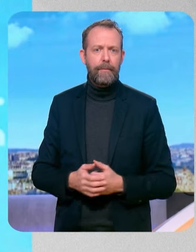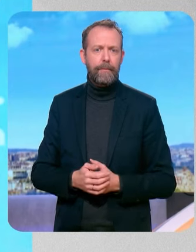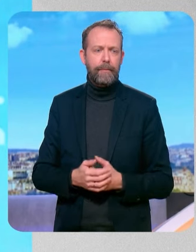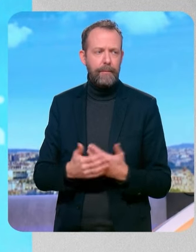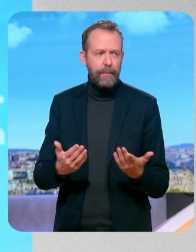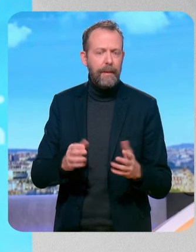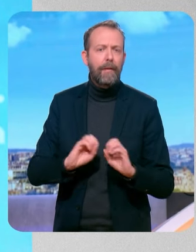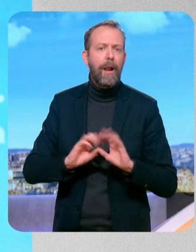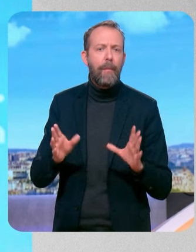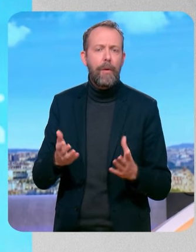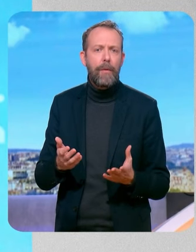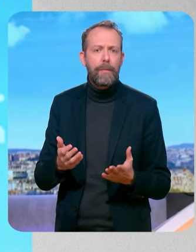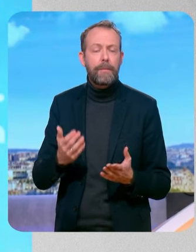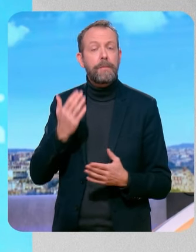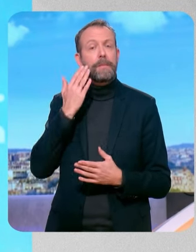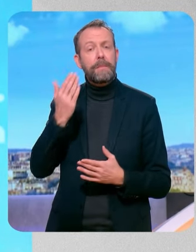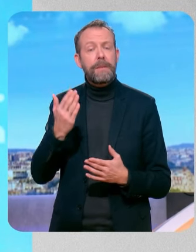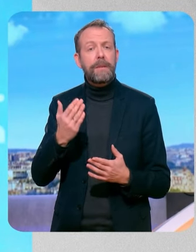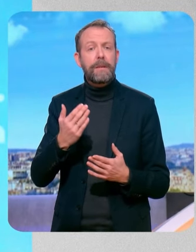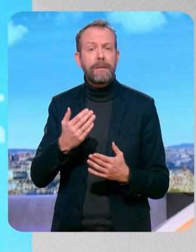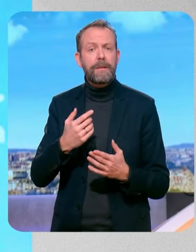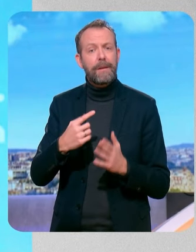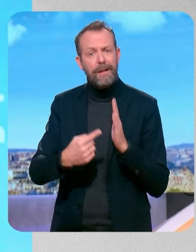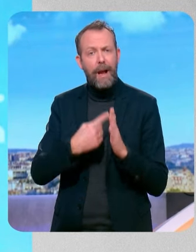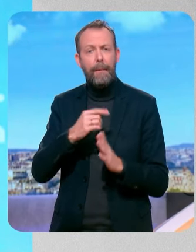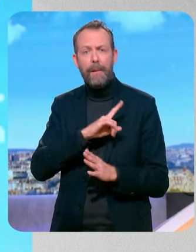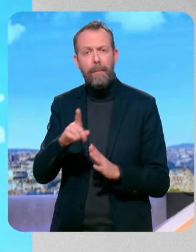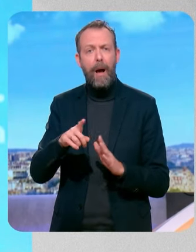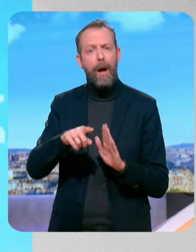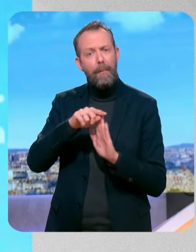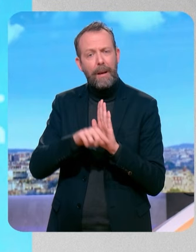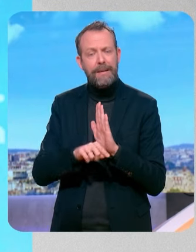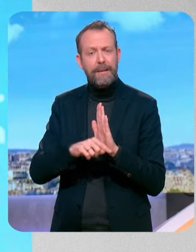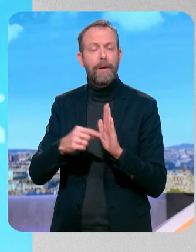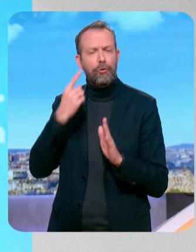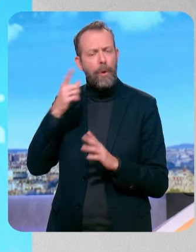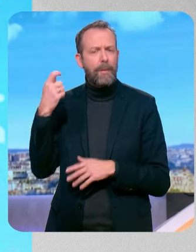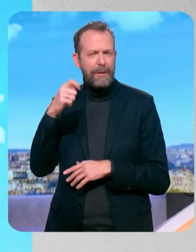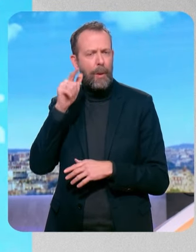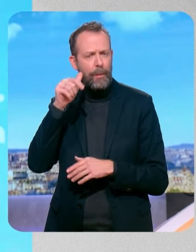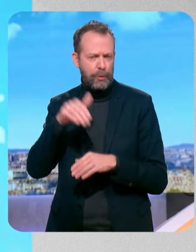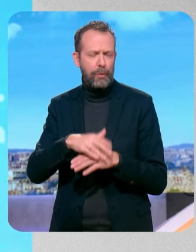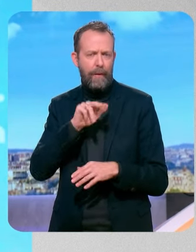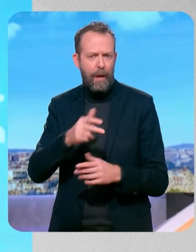vous comprenez, si l'on ne rappelle pas nos principes, et je pense que le président de la République va s'exprimer ce soir